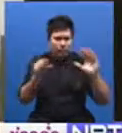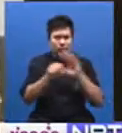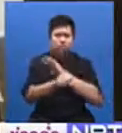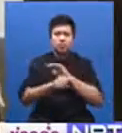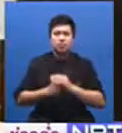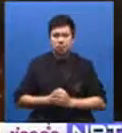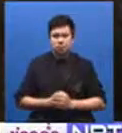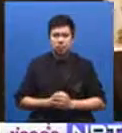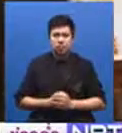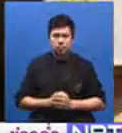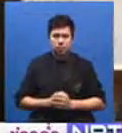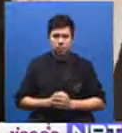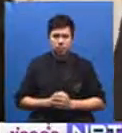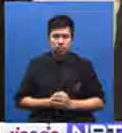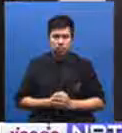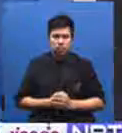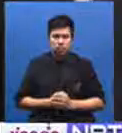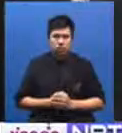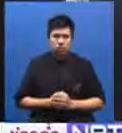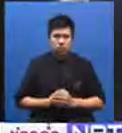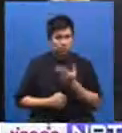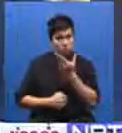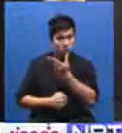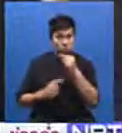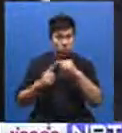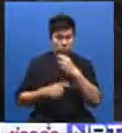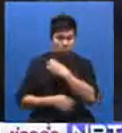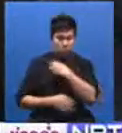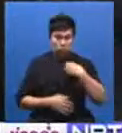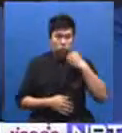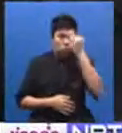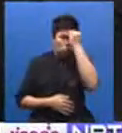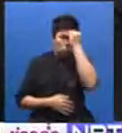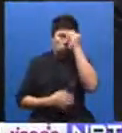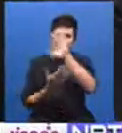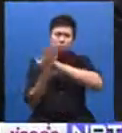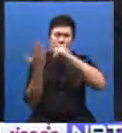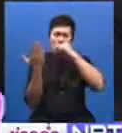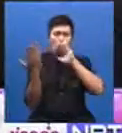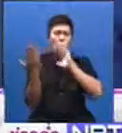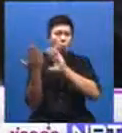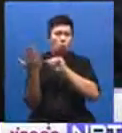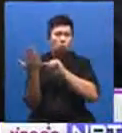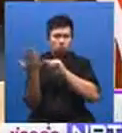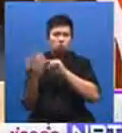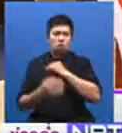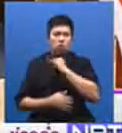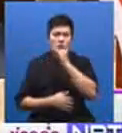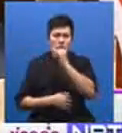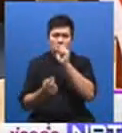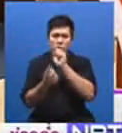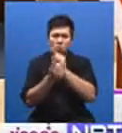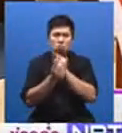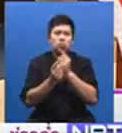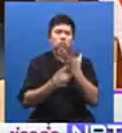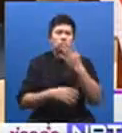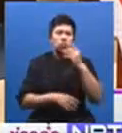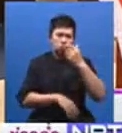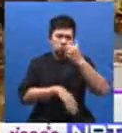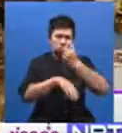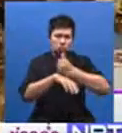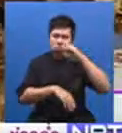ค่ะนายชิแกกาสุสโตเอกอัครราชทูตญี่ปุ่นประจำประเทศไทยได้เข้าเยี่ยมคารวะพลเอกอนุพงษ์เผ่าจินดา